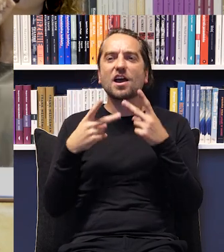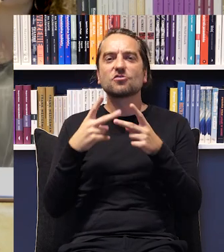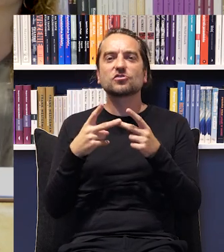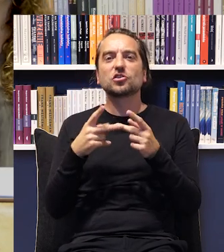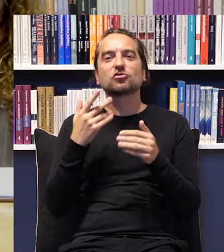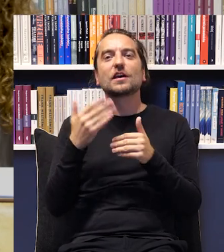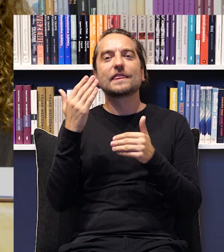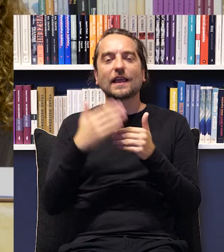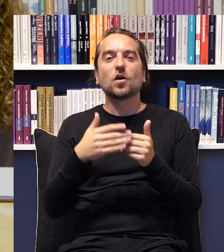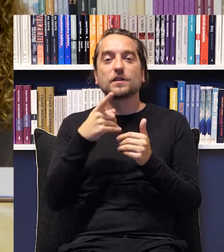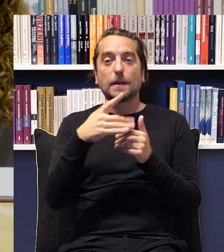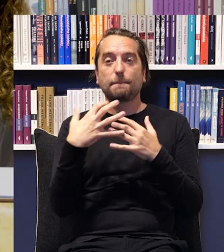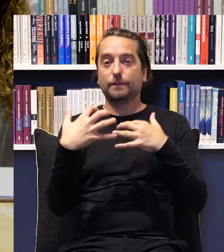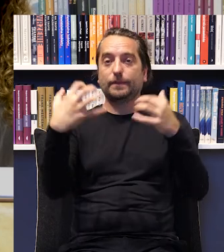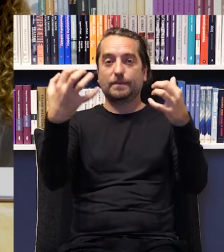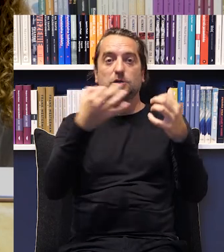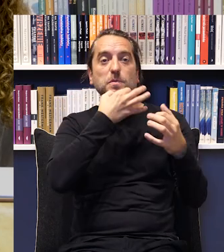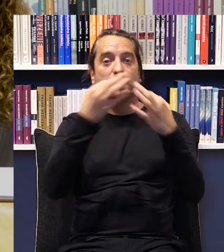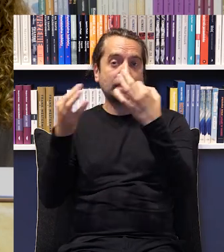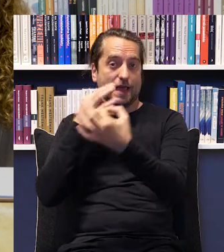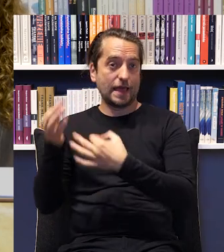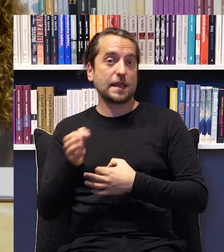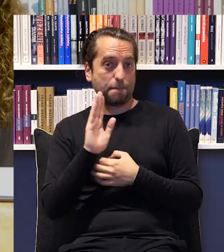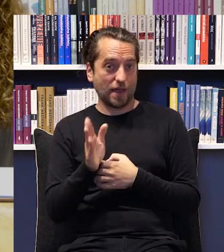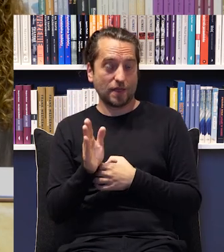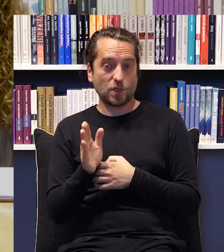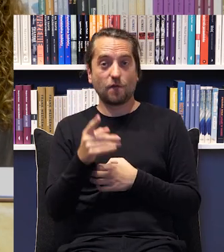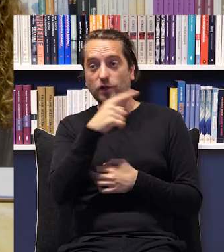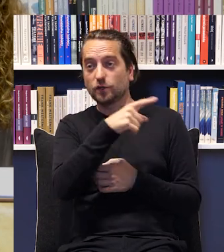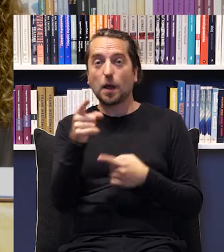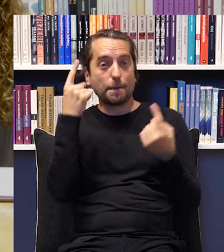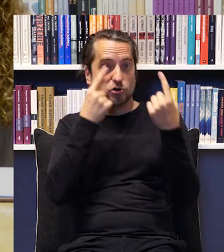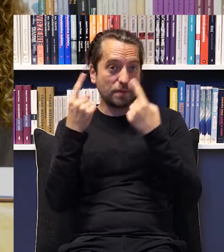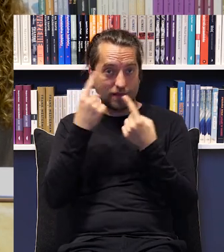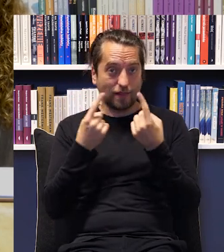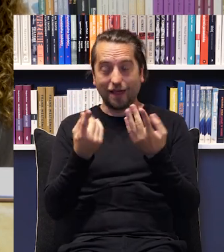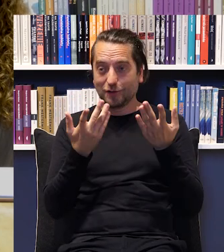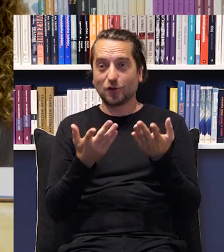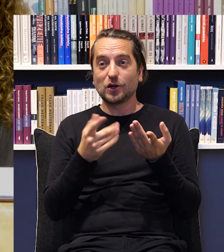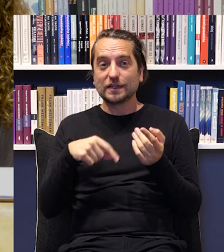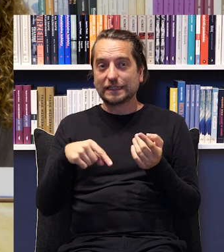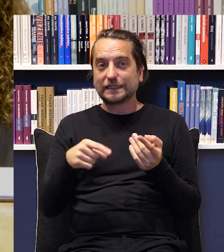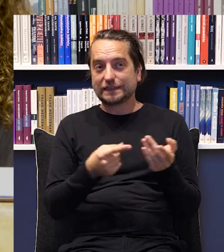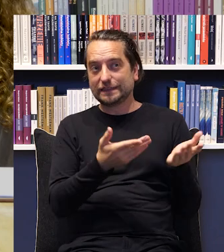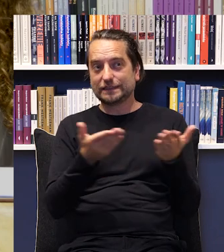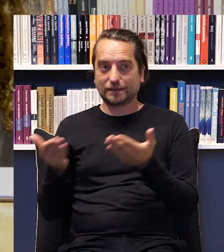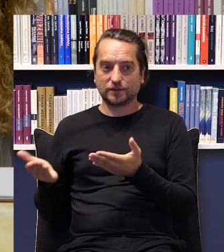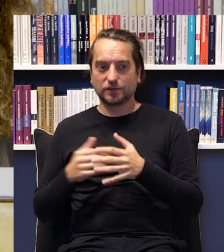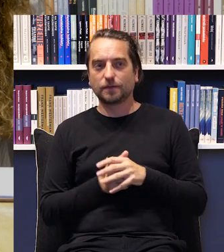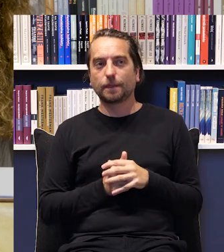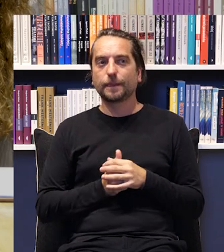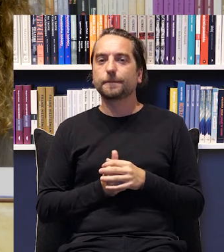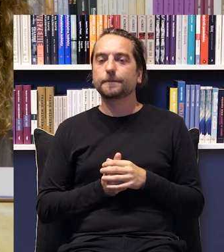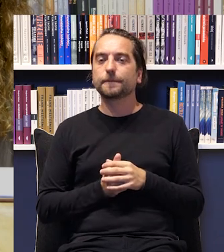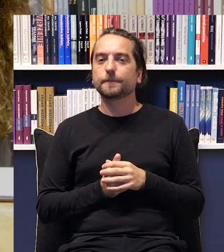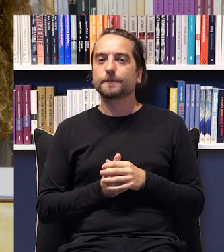koniec, zanim oddamy głos Państwu, bo oczywiście jeśli jakieś pytania czy przemyślenia się pojawiły, to zaraz będzie przestrzeń, żeby się nimi